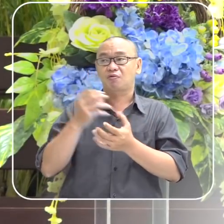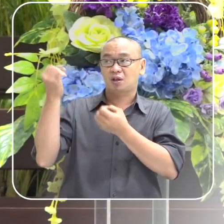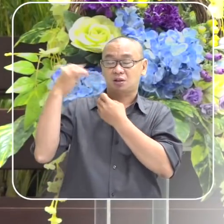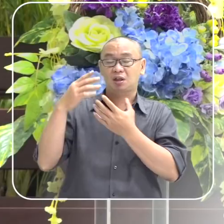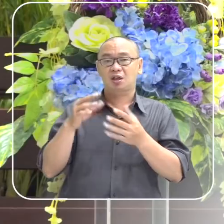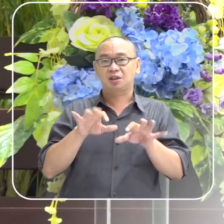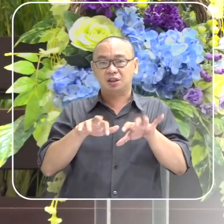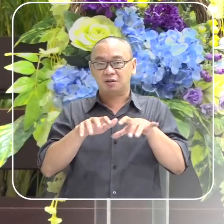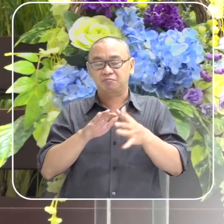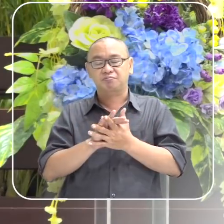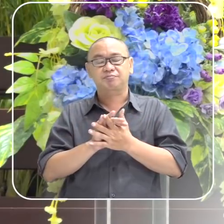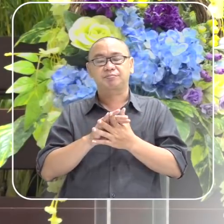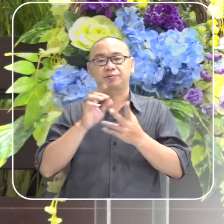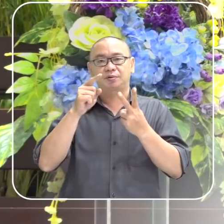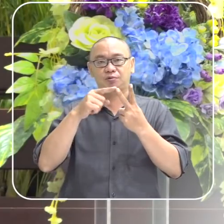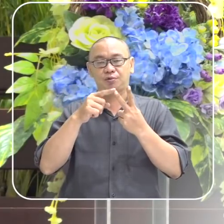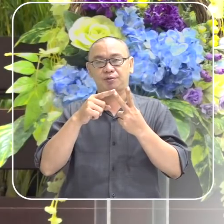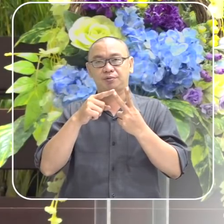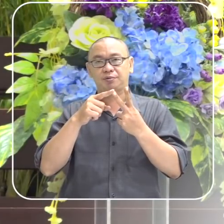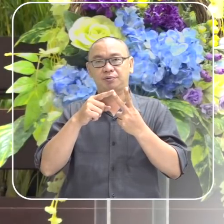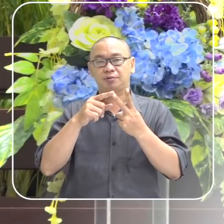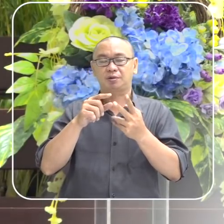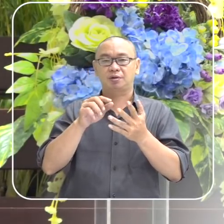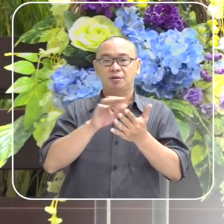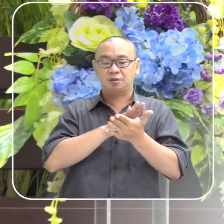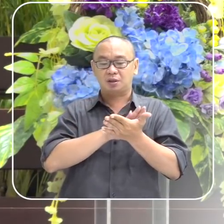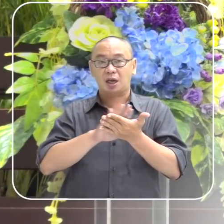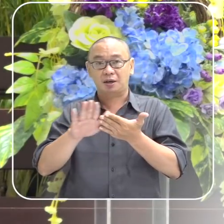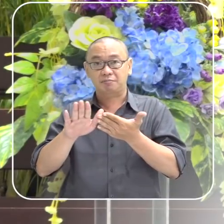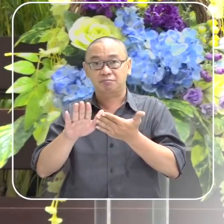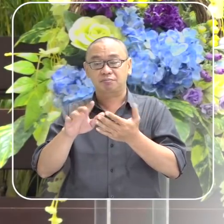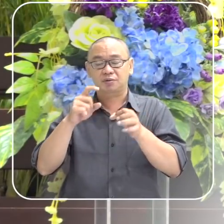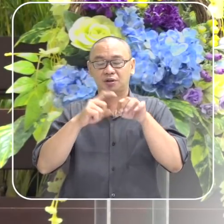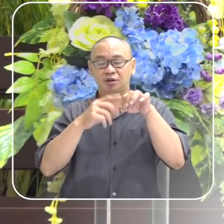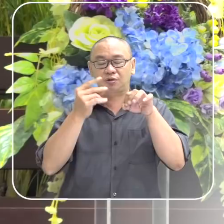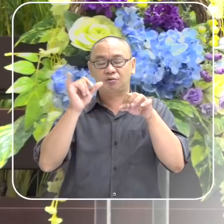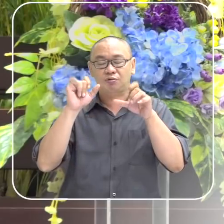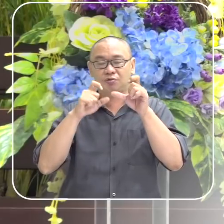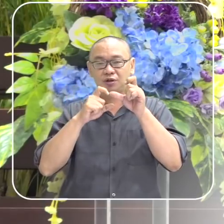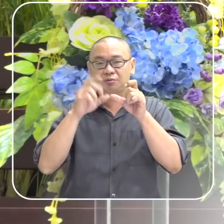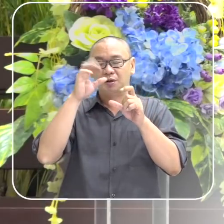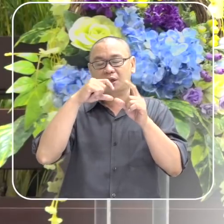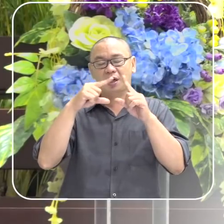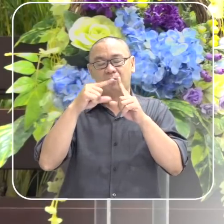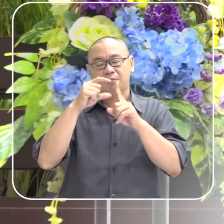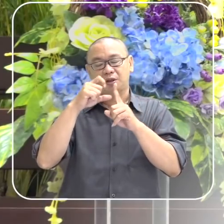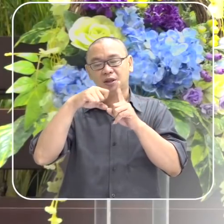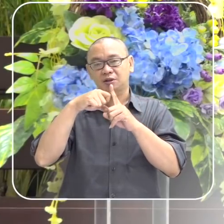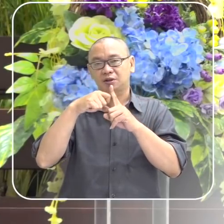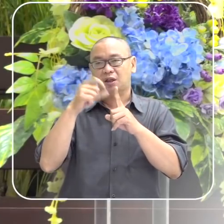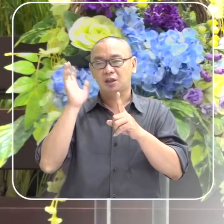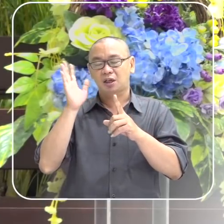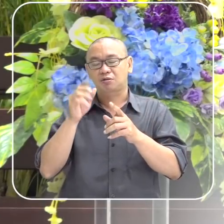digital. Yang kedua, scan QRIS menggunakan aplikasi